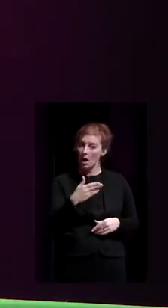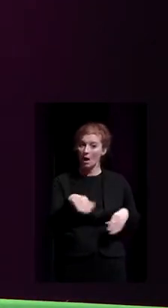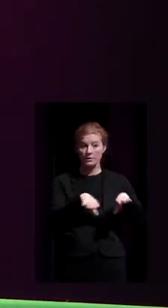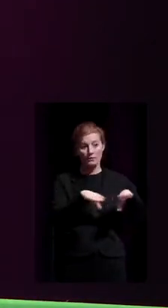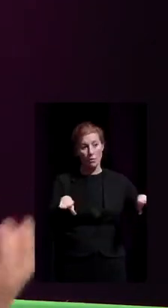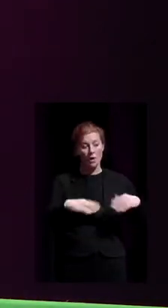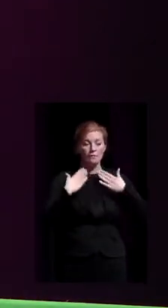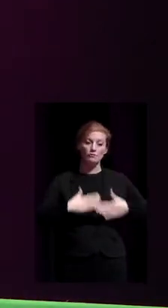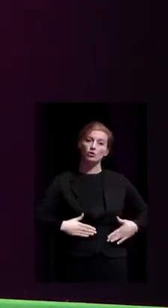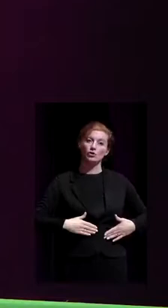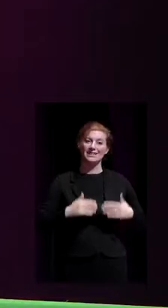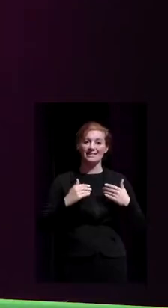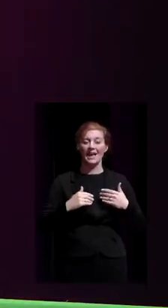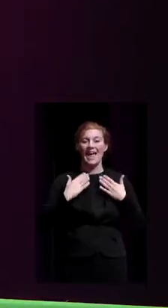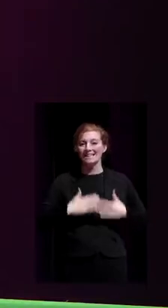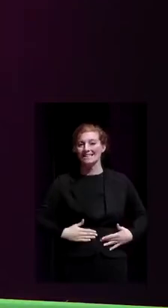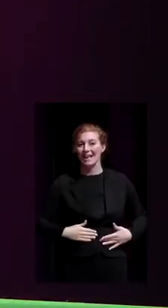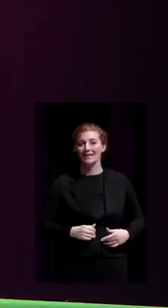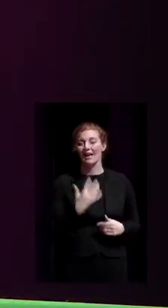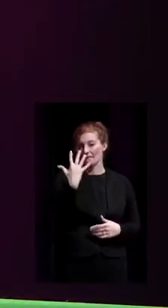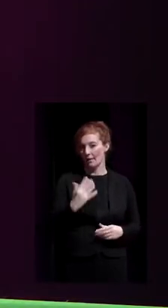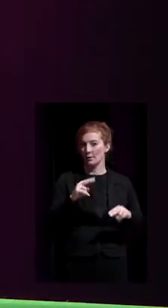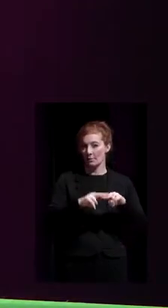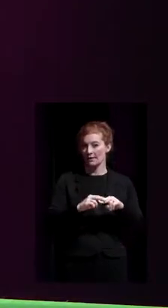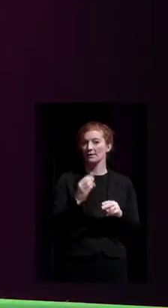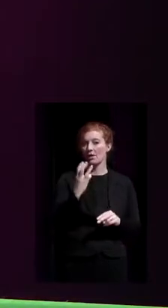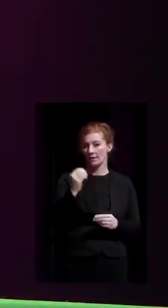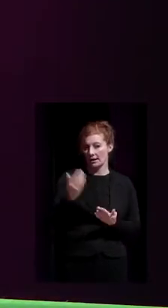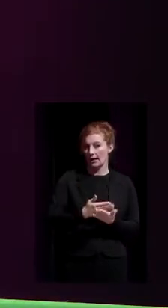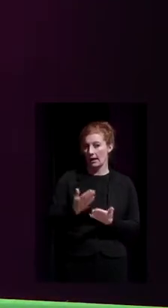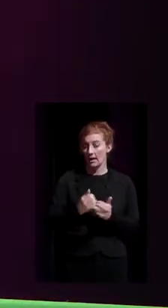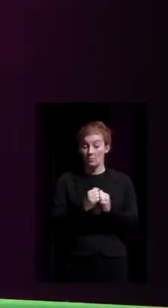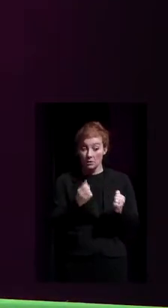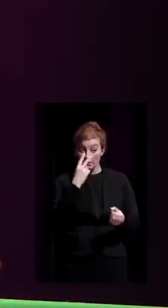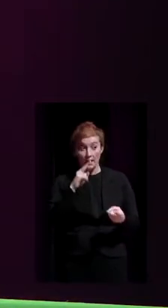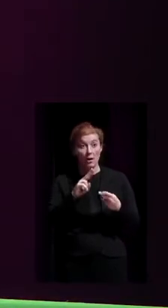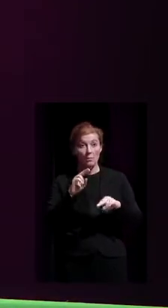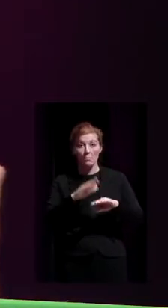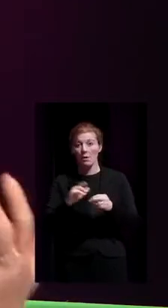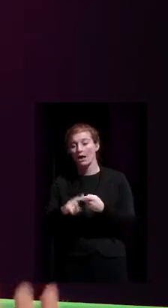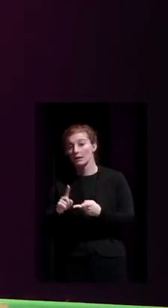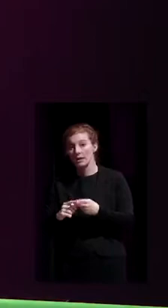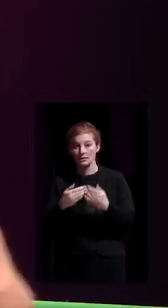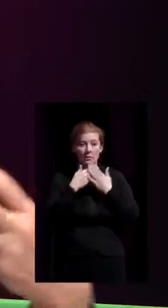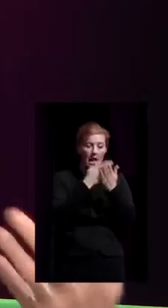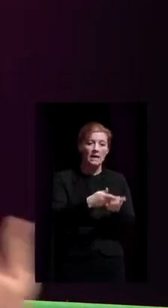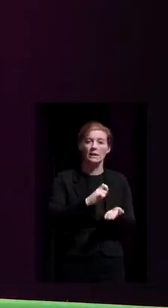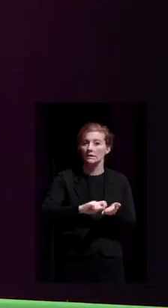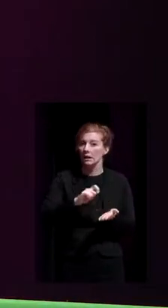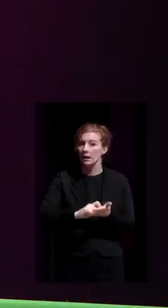hälsa. Femte plats bland 38 länder. Men tittar vi på andra saker som läsa,